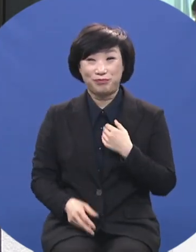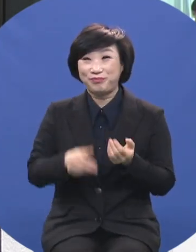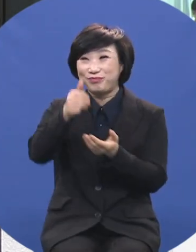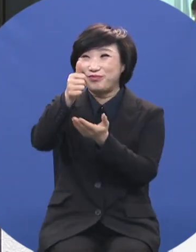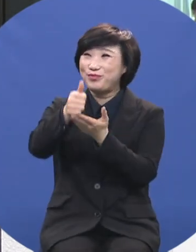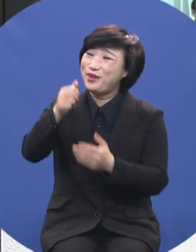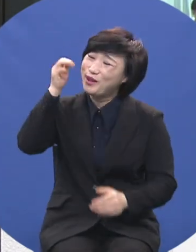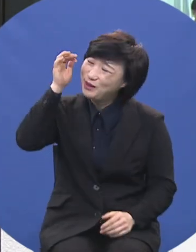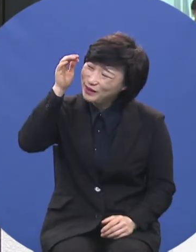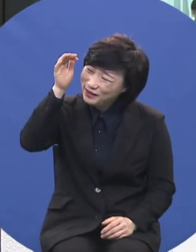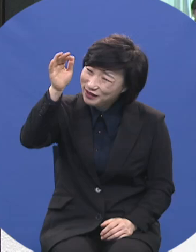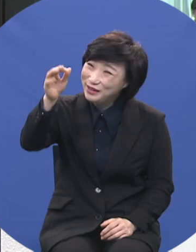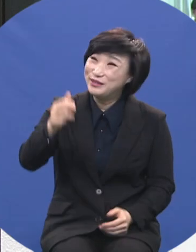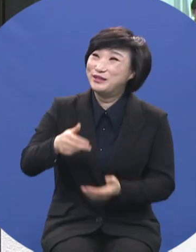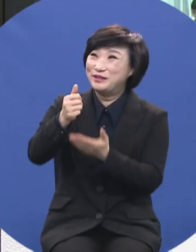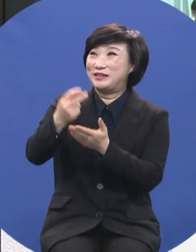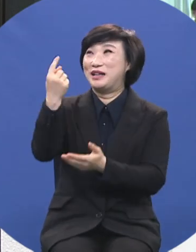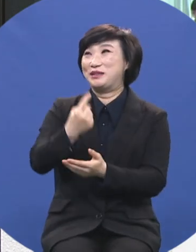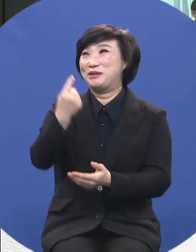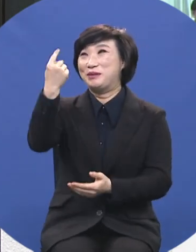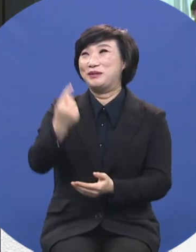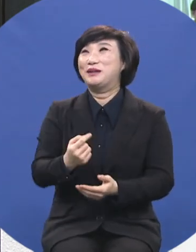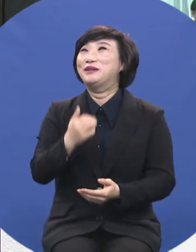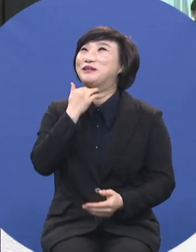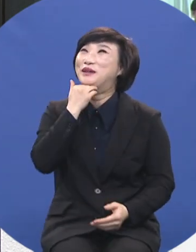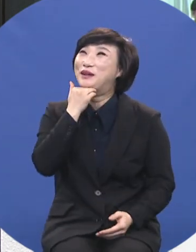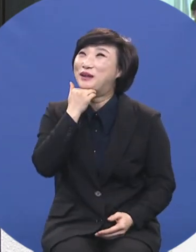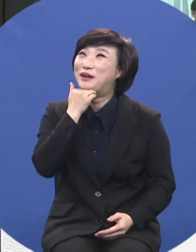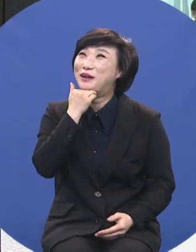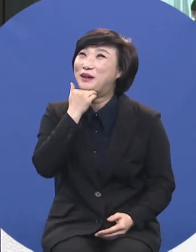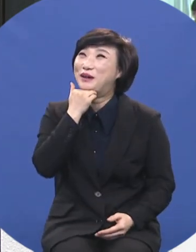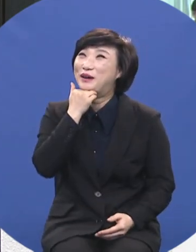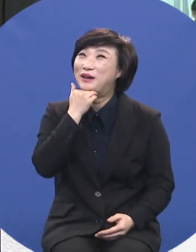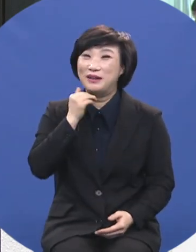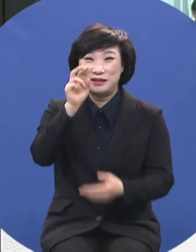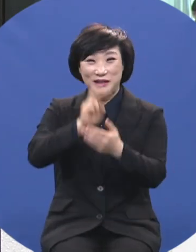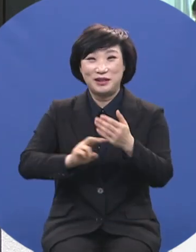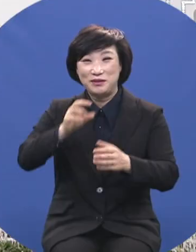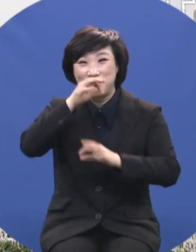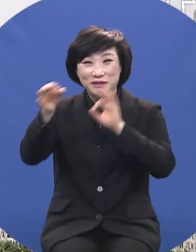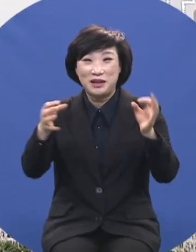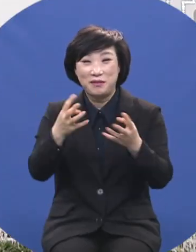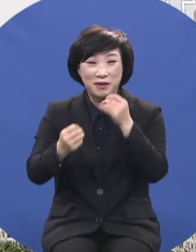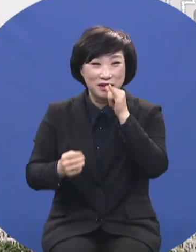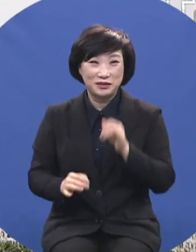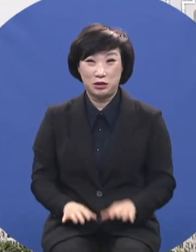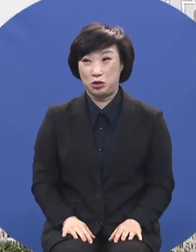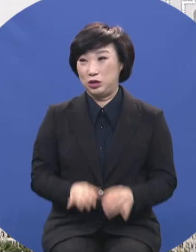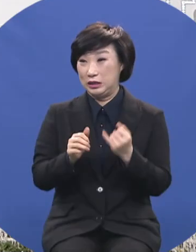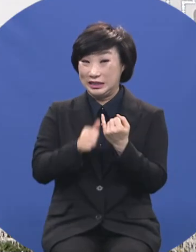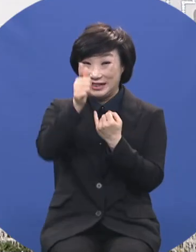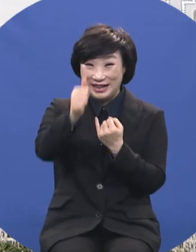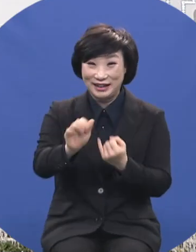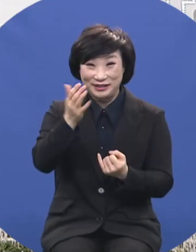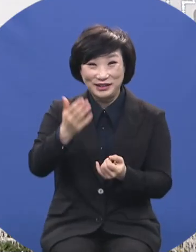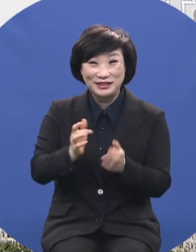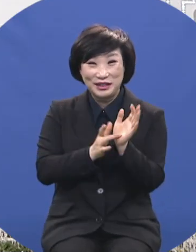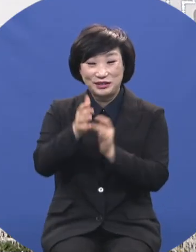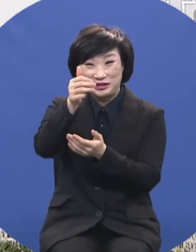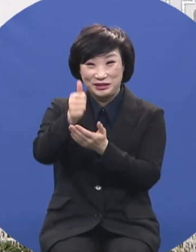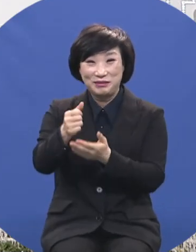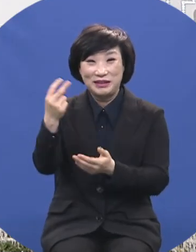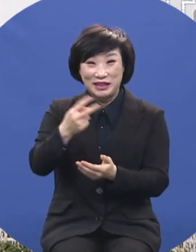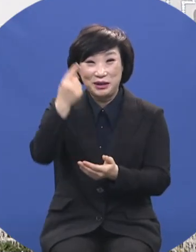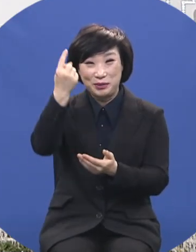주님을 사모하고 재림을 사모하는 마음으로 참 그런 찬송 많이 불렀어요. 신랑 되신